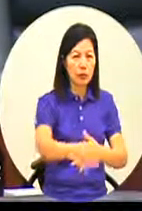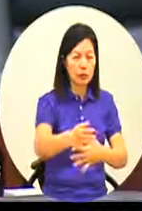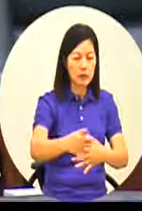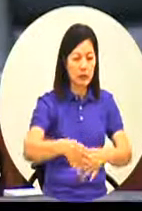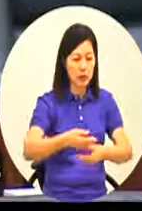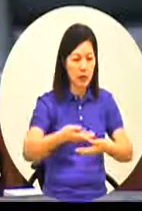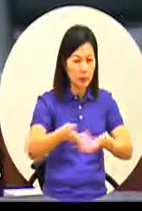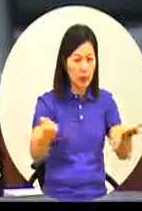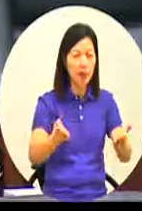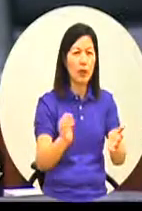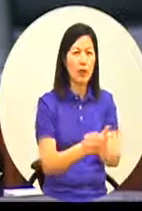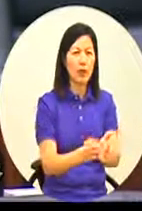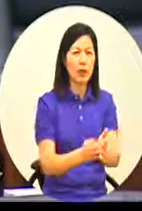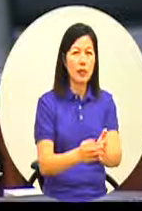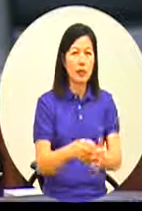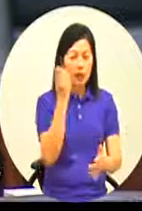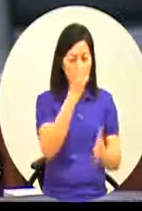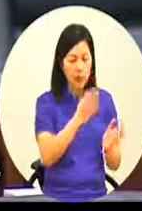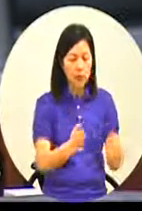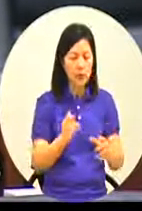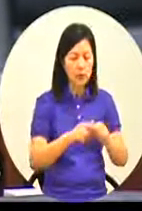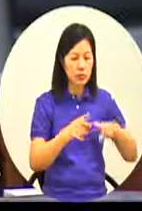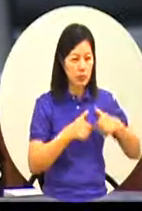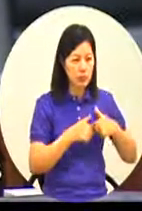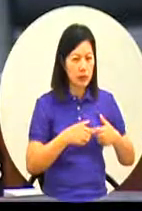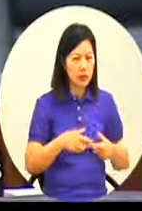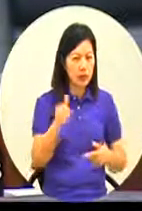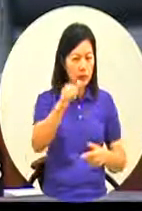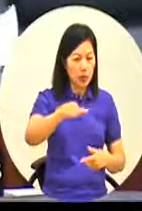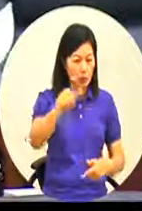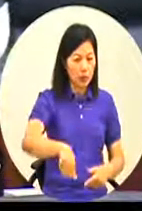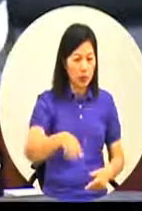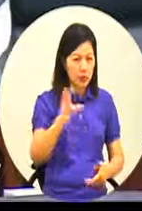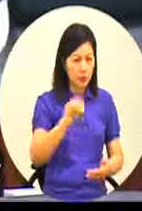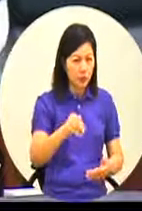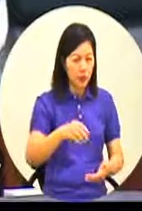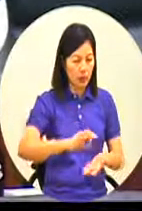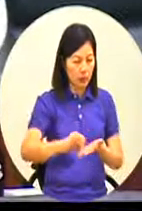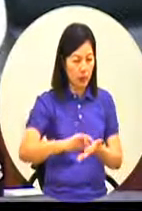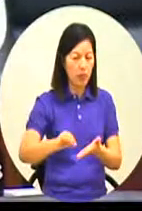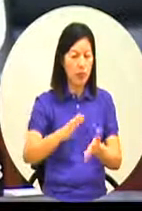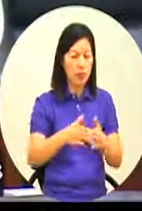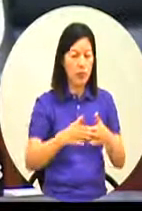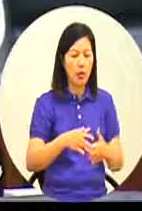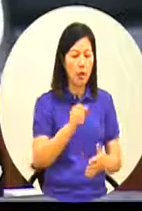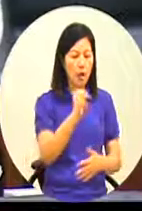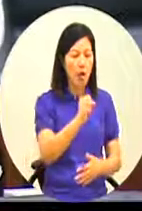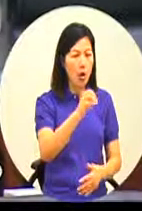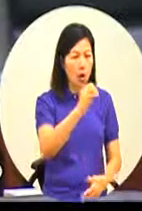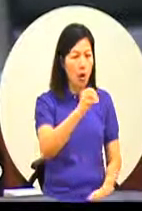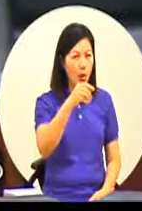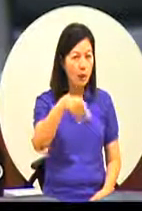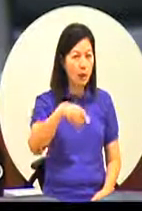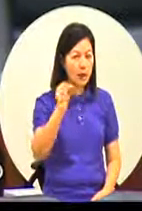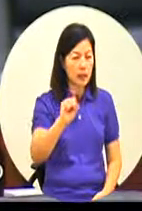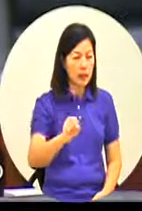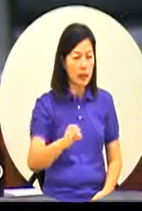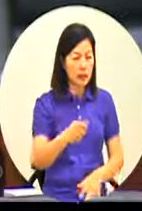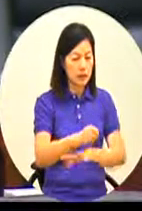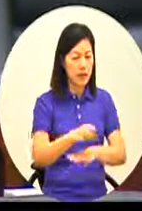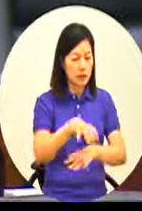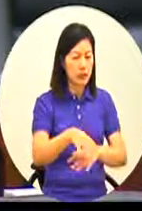个管理中心要花5000多万，哎，差不多哦，跟 OPS 办公室的钱差不多哦，两个加起来